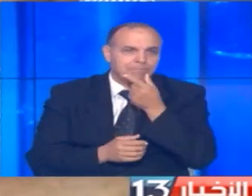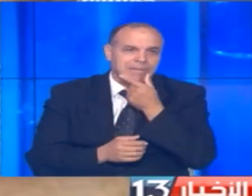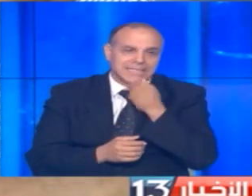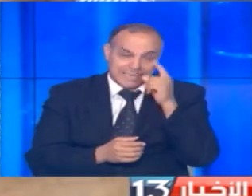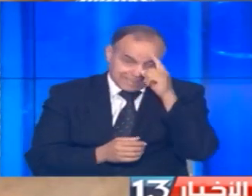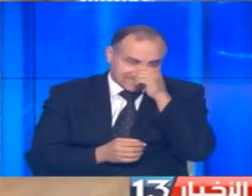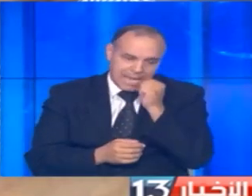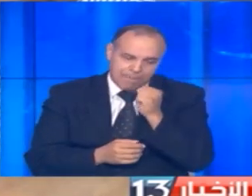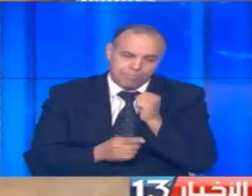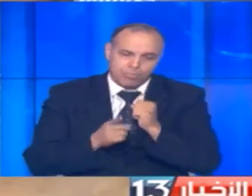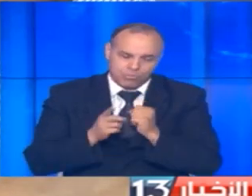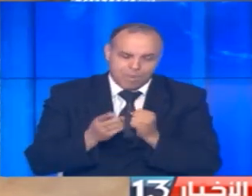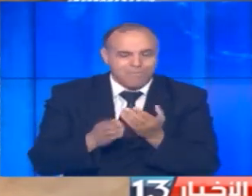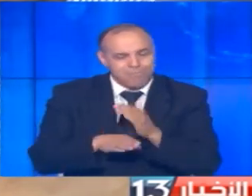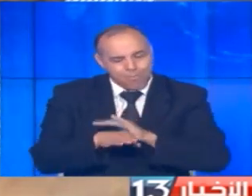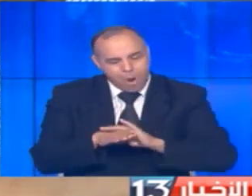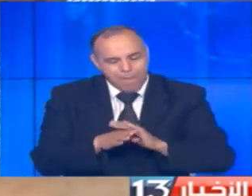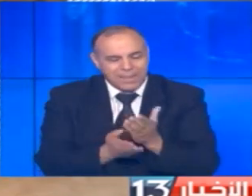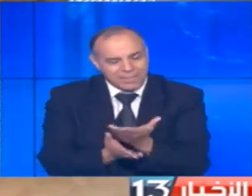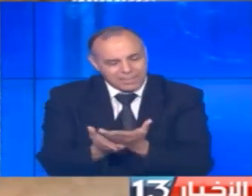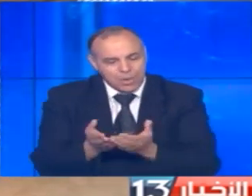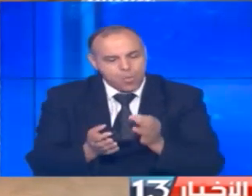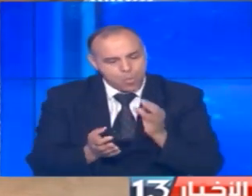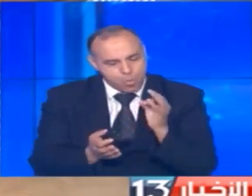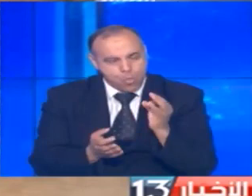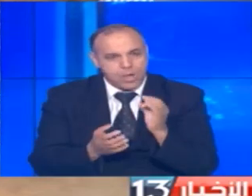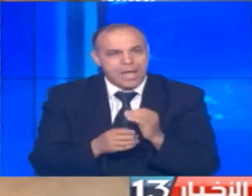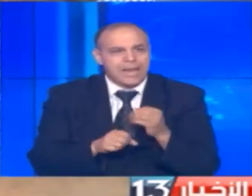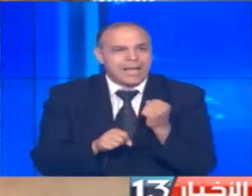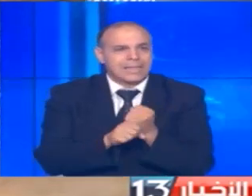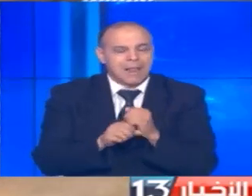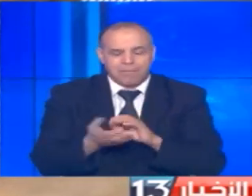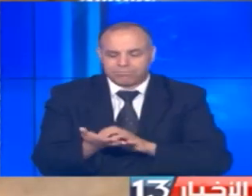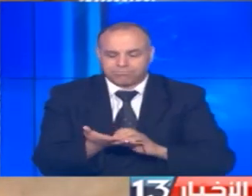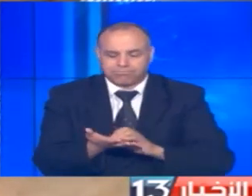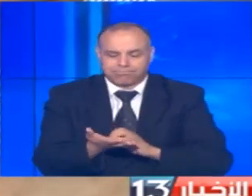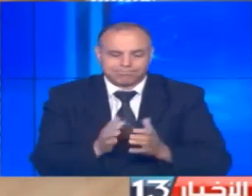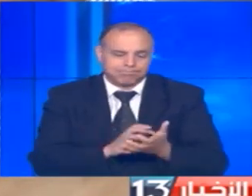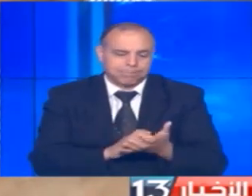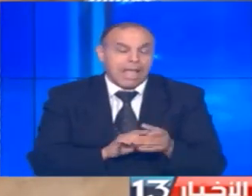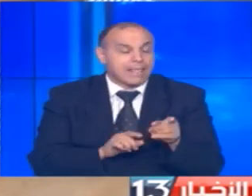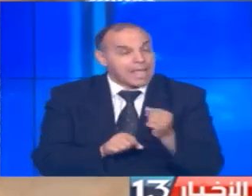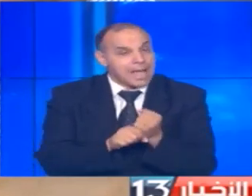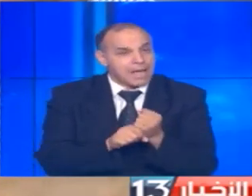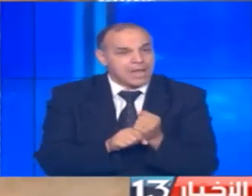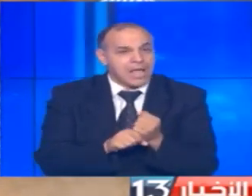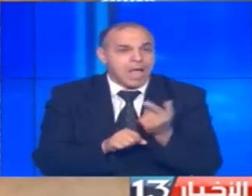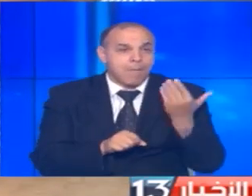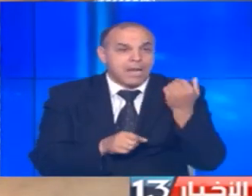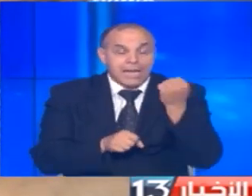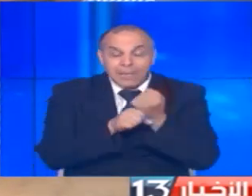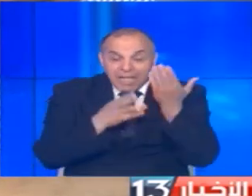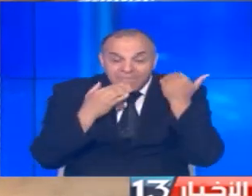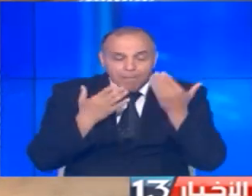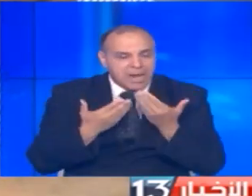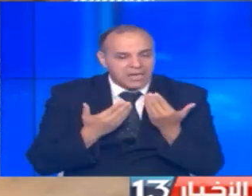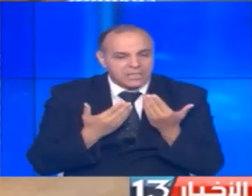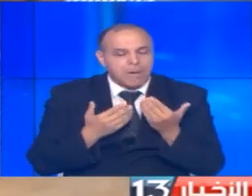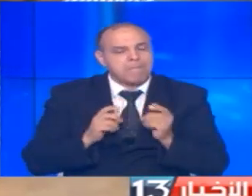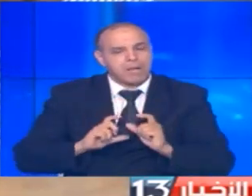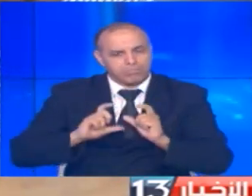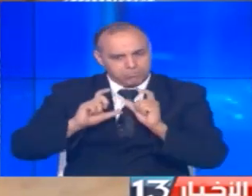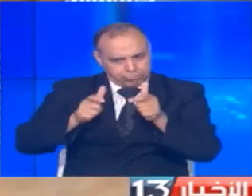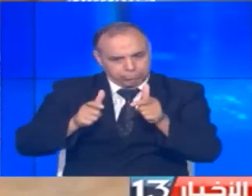صعبة شوية، فيها معاملات معنا خاصة، وخاصة يخدموا على طريق دبراي. احنا ورينا كيفاش كنا نخدموا واعطيناهم